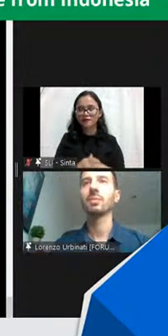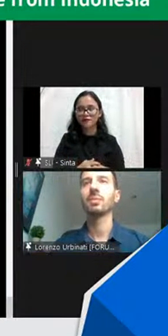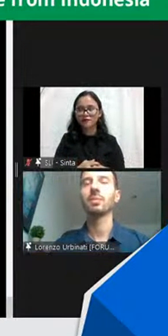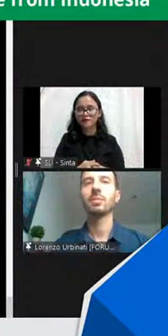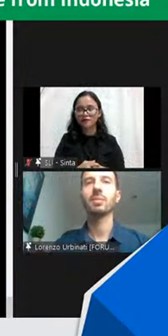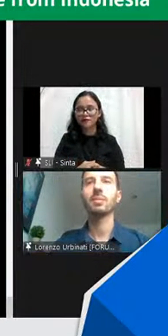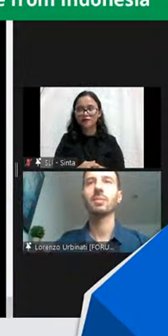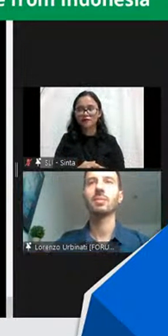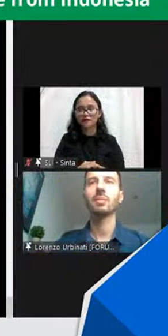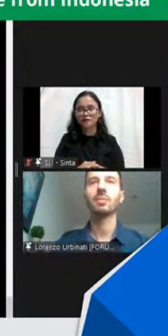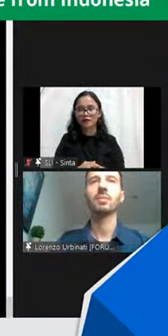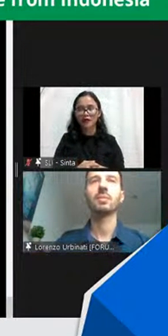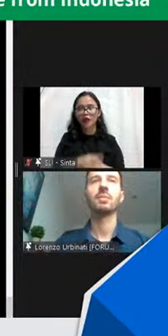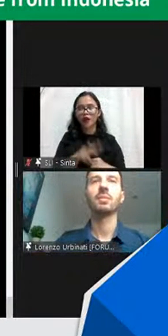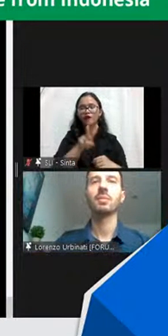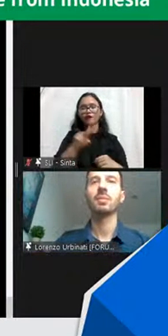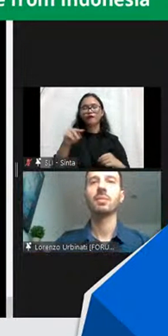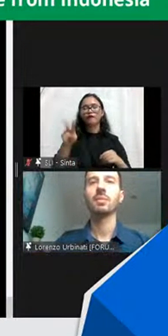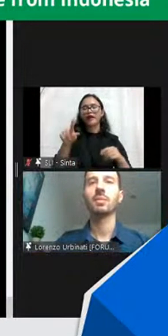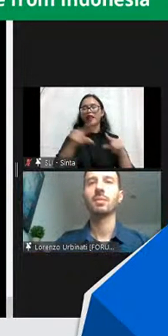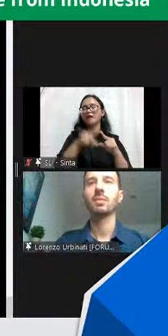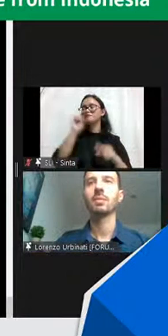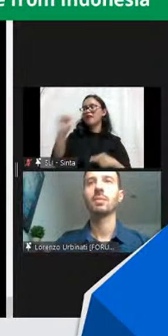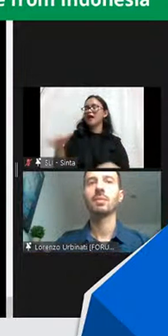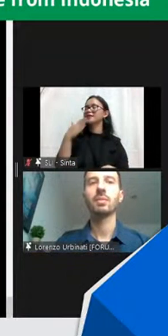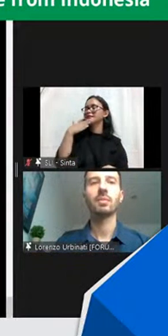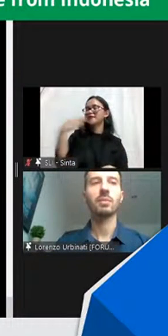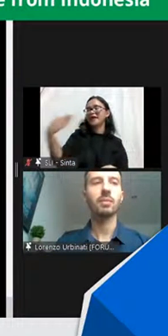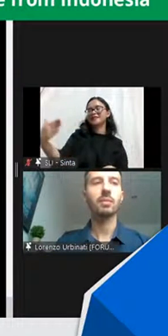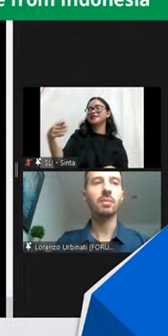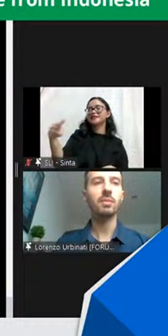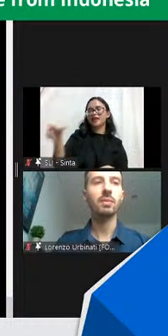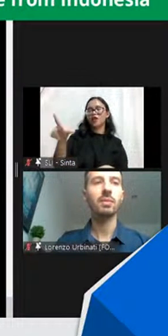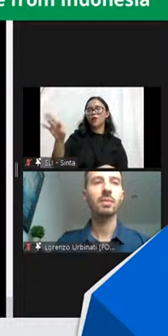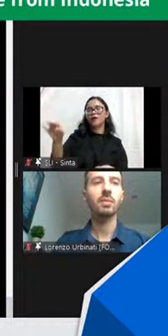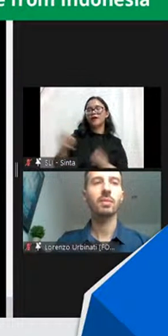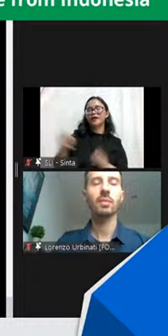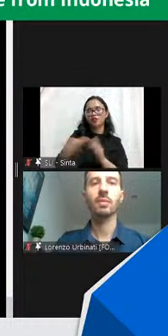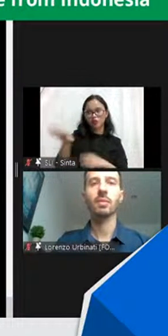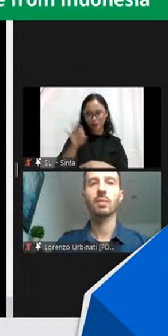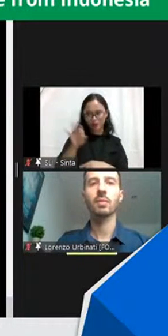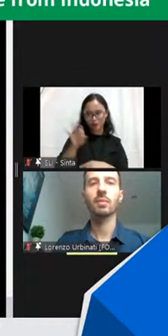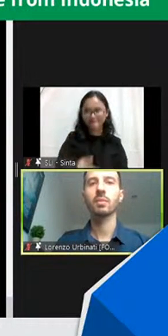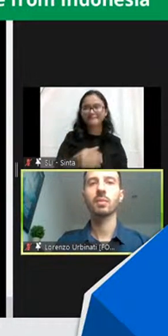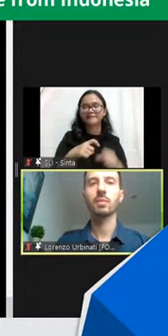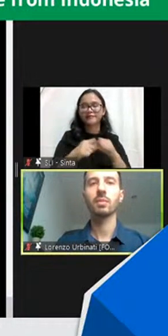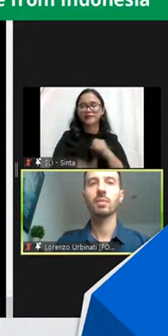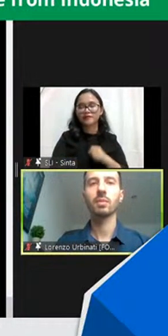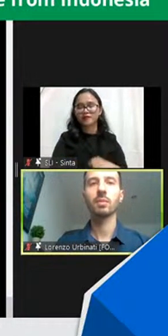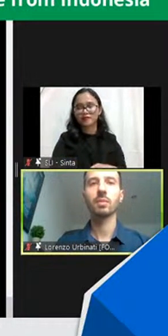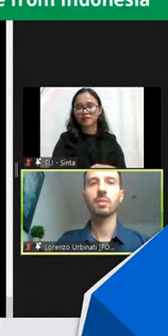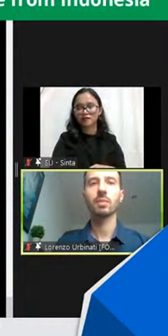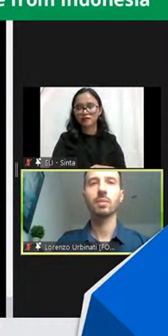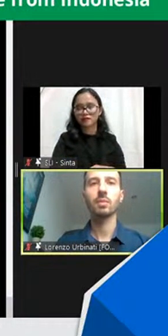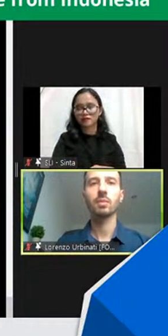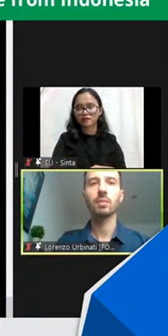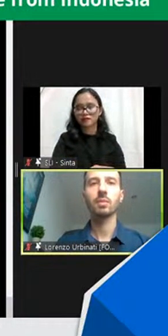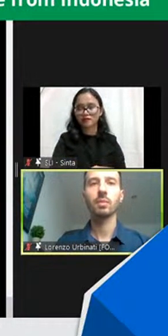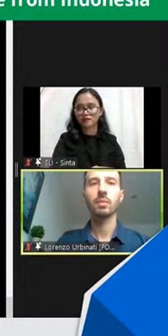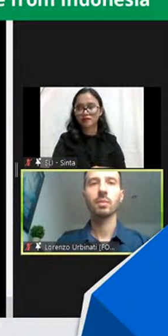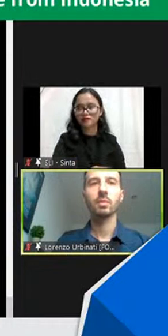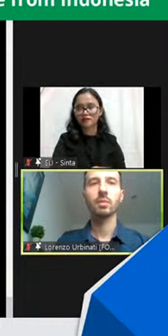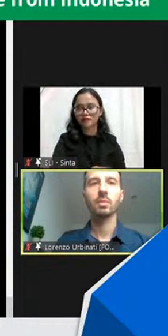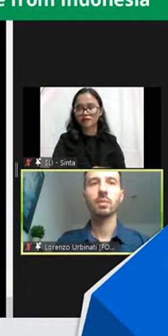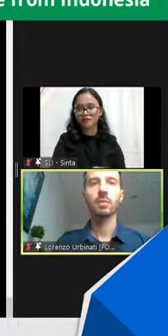kasih terima kasih banyak Lorenzo eh sangat luar biasa sekali Saya akan menggunakan bahasa Inggris karena pembicara berikutnya juga